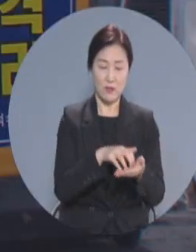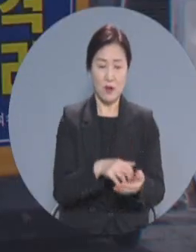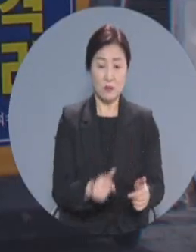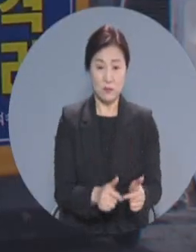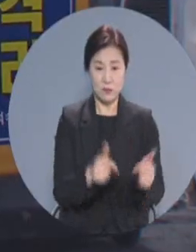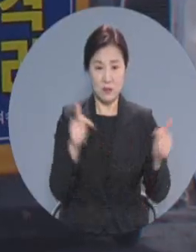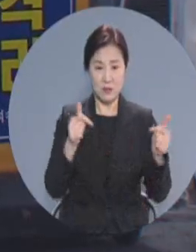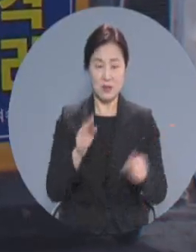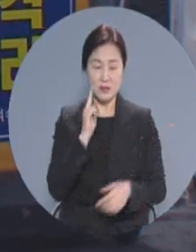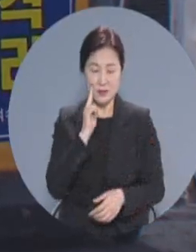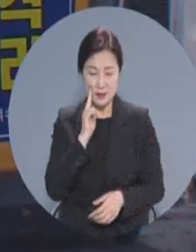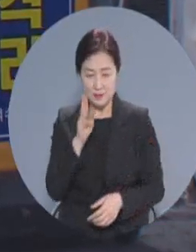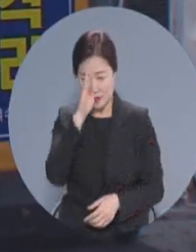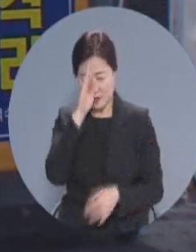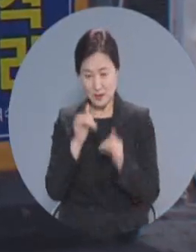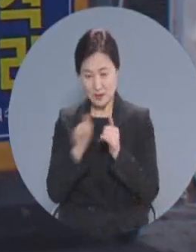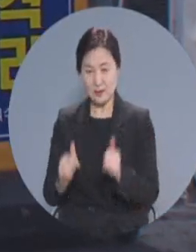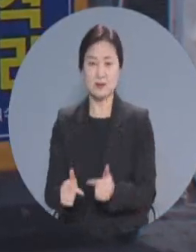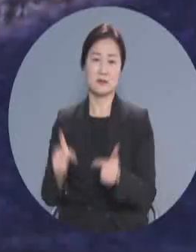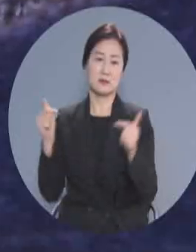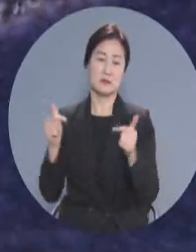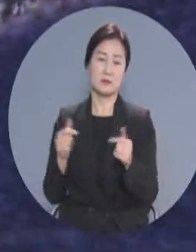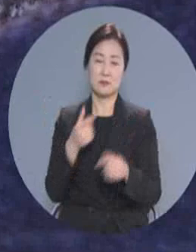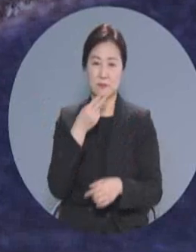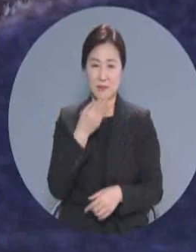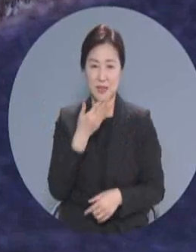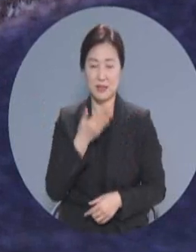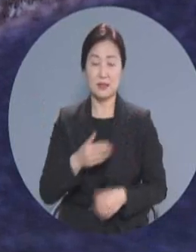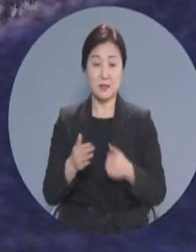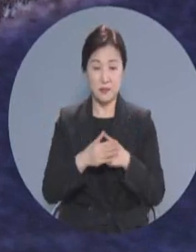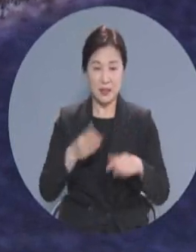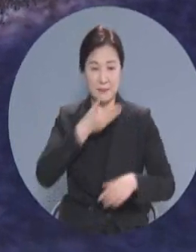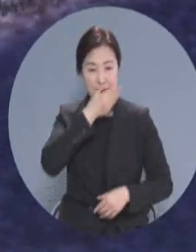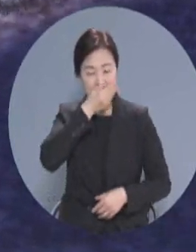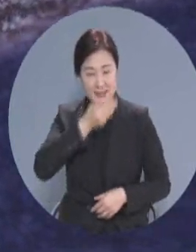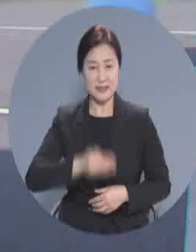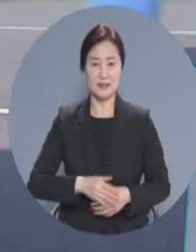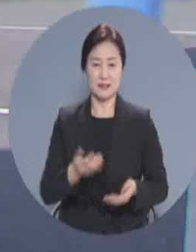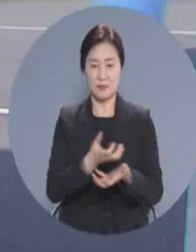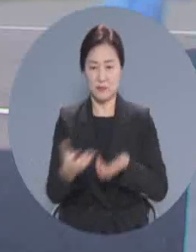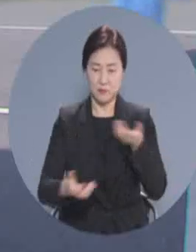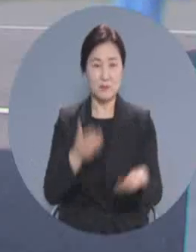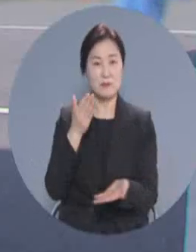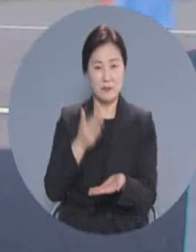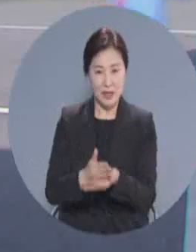늘면 위중증 환자들도 급증할 수 있다며 마스크 착용과 이동자재